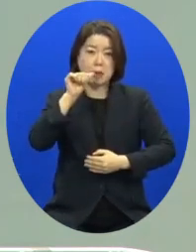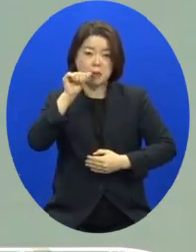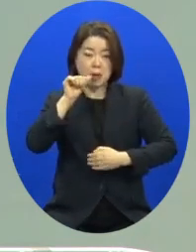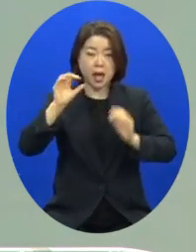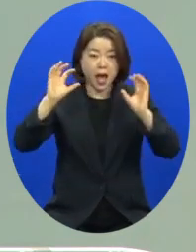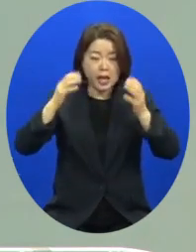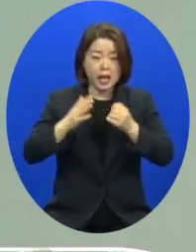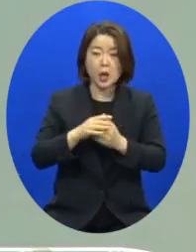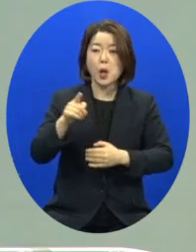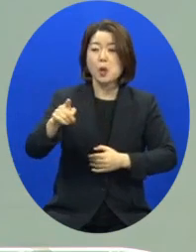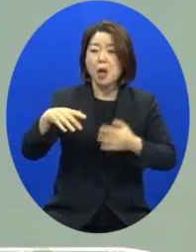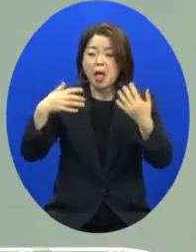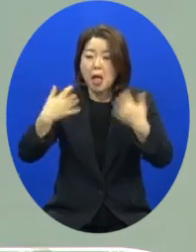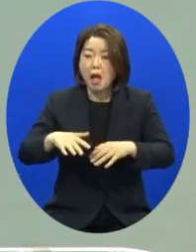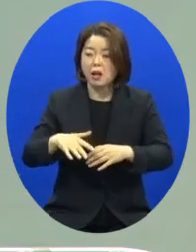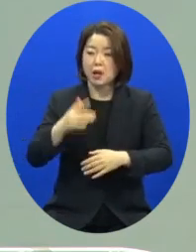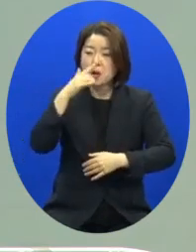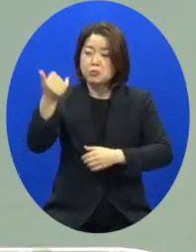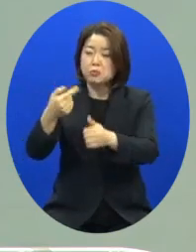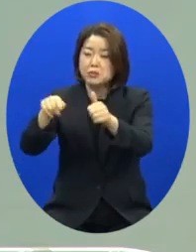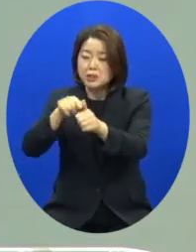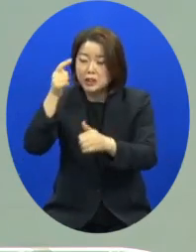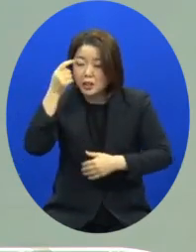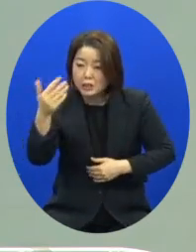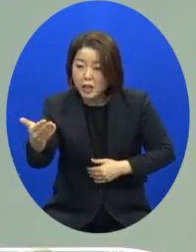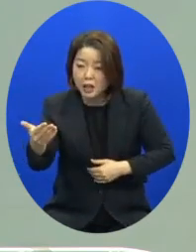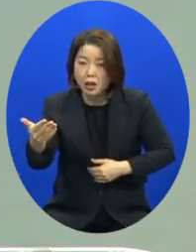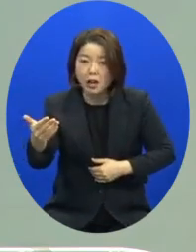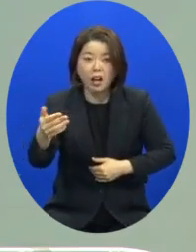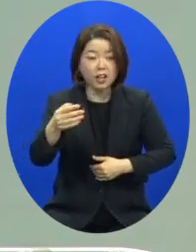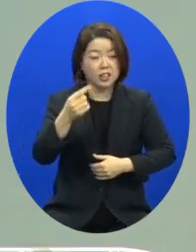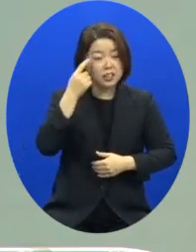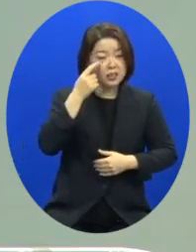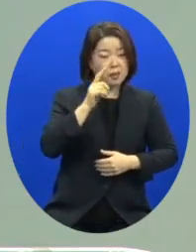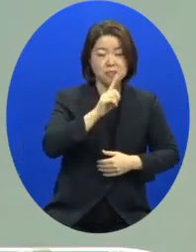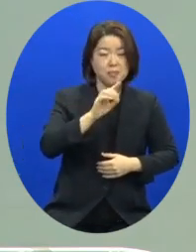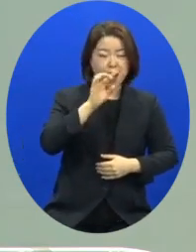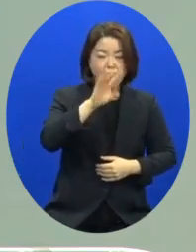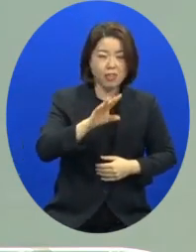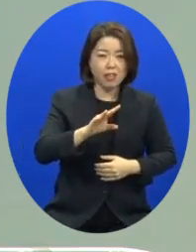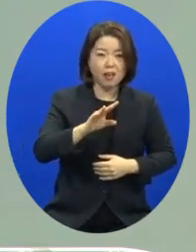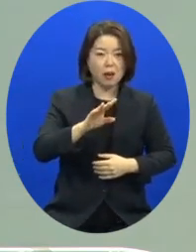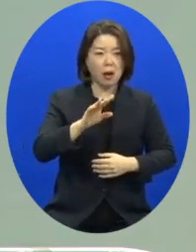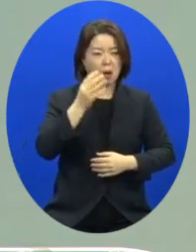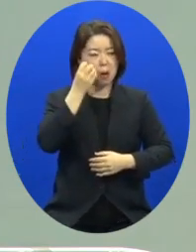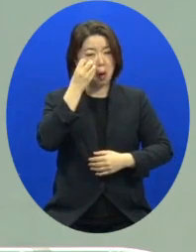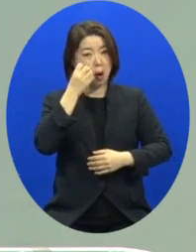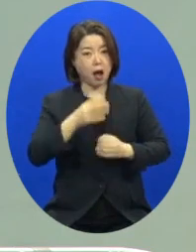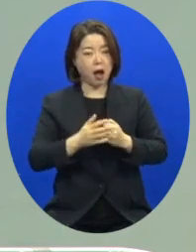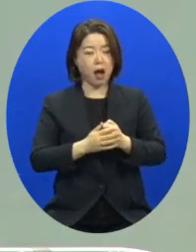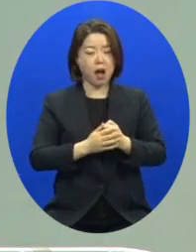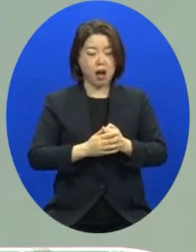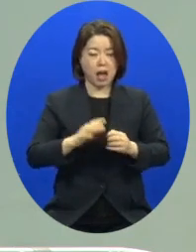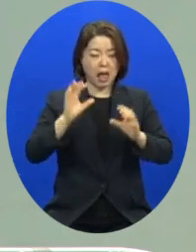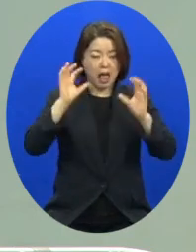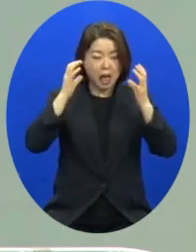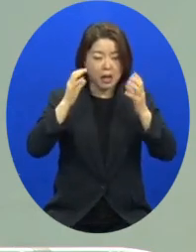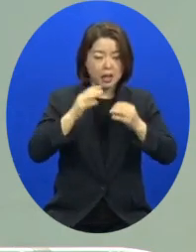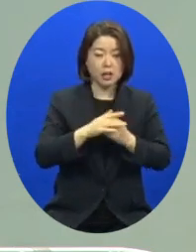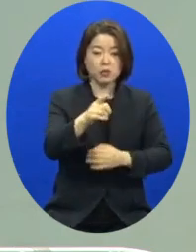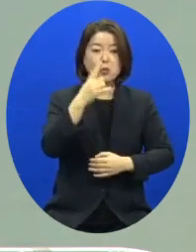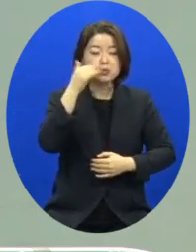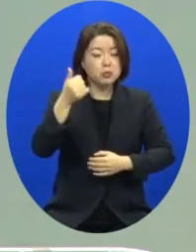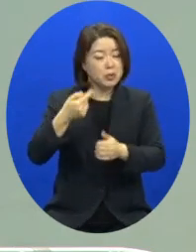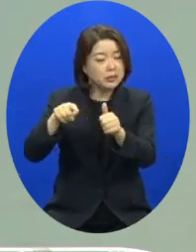나약하게 부모를 의지하느냐 말이 안 되죠. 이제 갓난 아기에게 너 왜 부모를 의지하려고 하느냐,